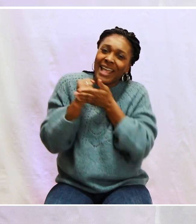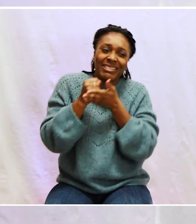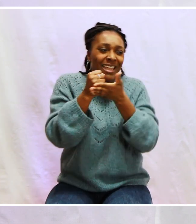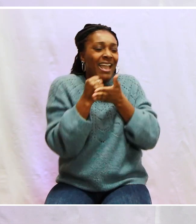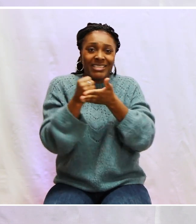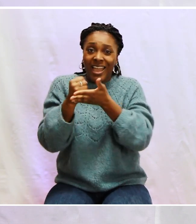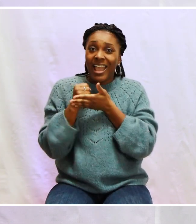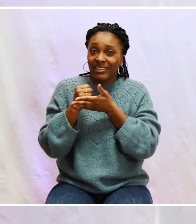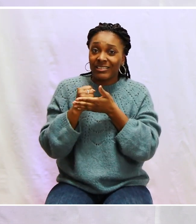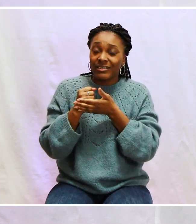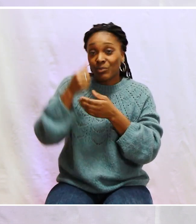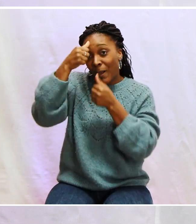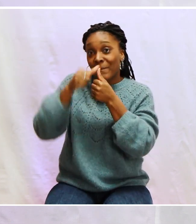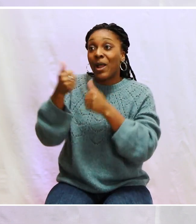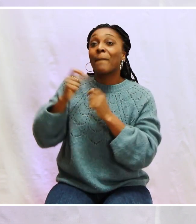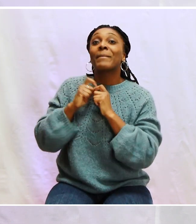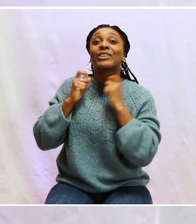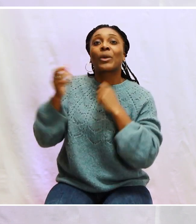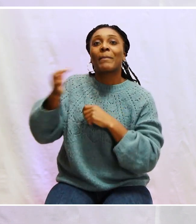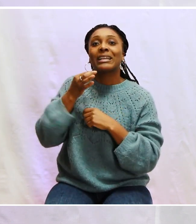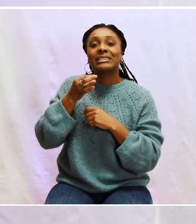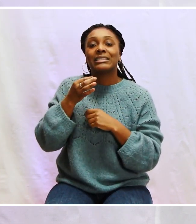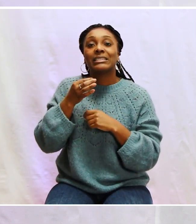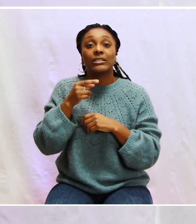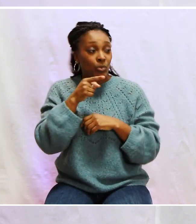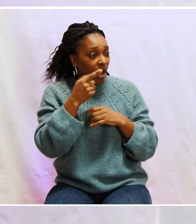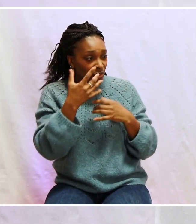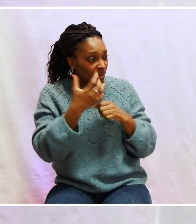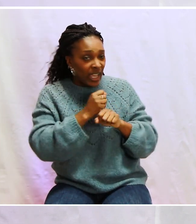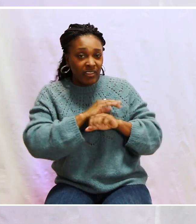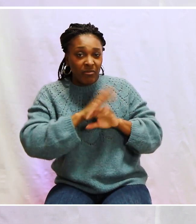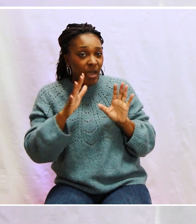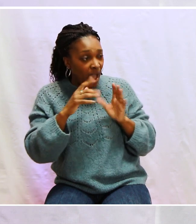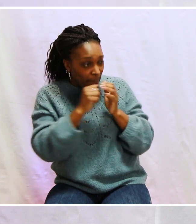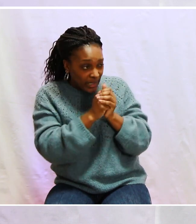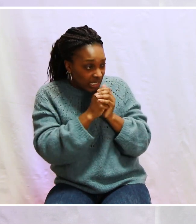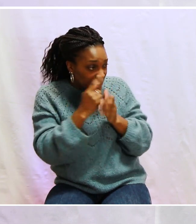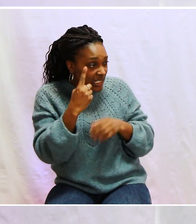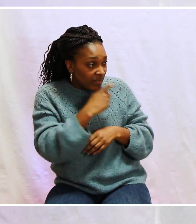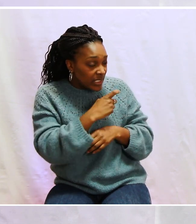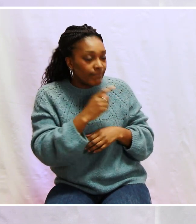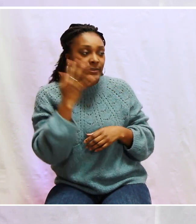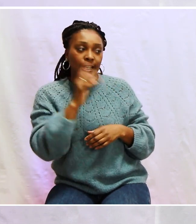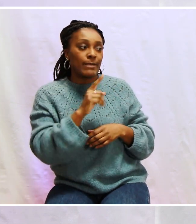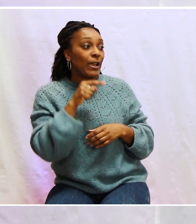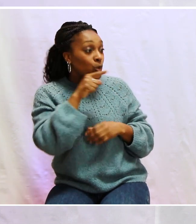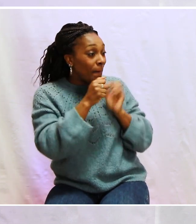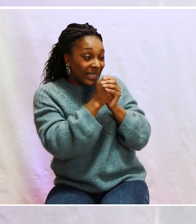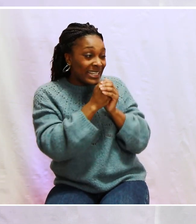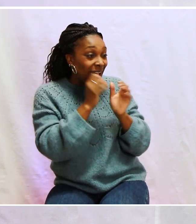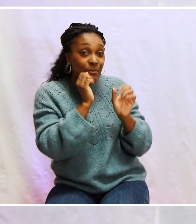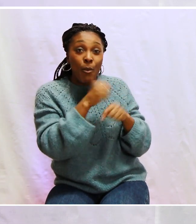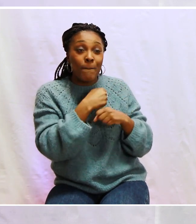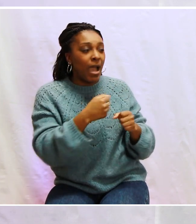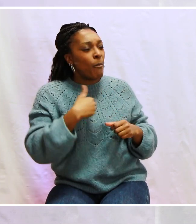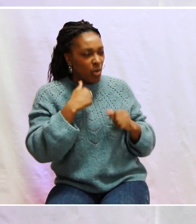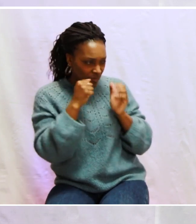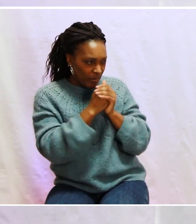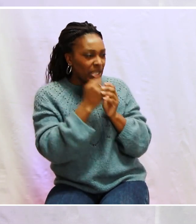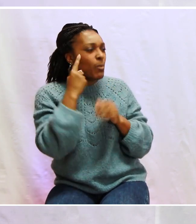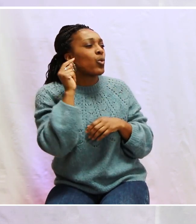même entendu un pasteur qui me disait une fois, mais toi, t'arrives plus à prier, parce que j'étais une période difficile. Il s'est engagé, mais dit, toi, tu peux plus prier, mais nous, on va prier